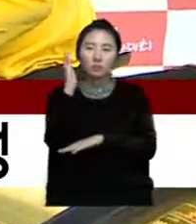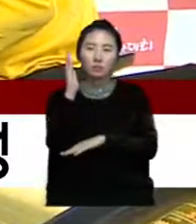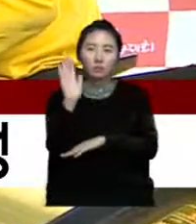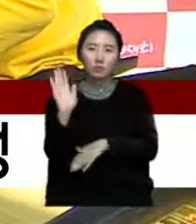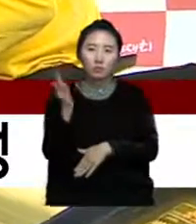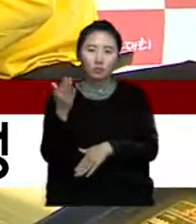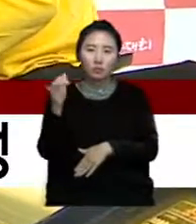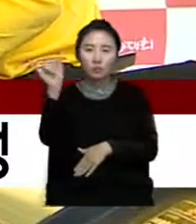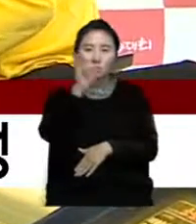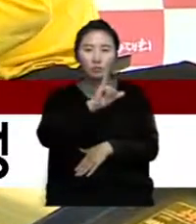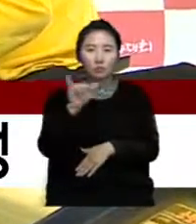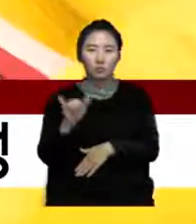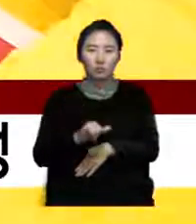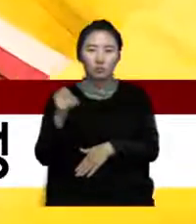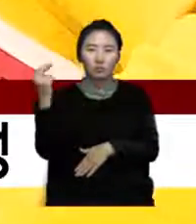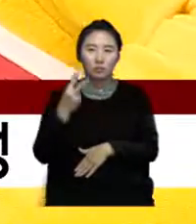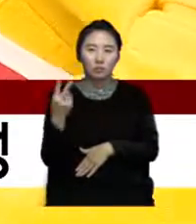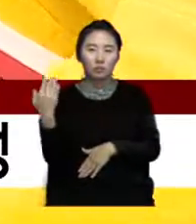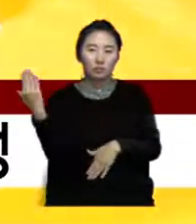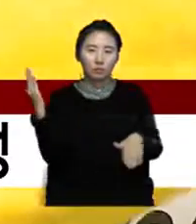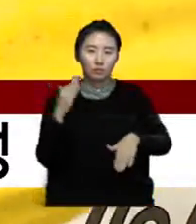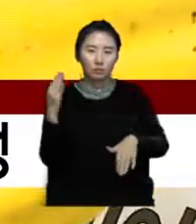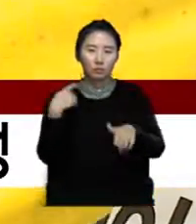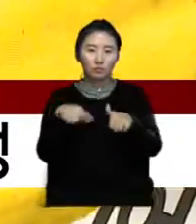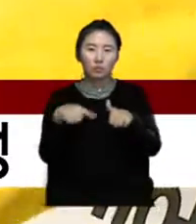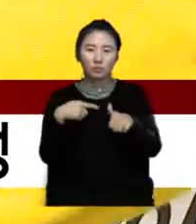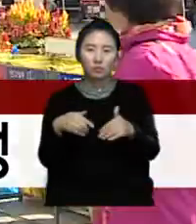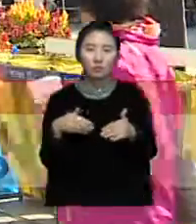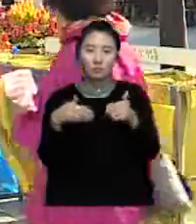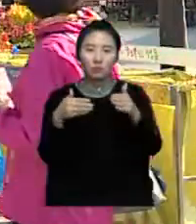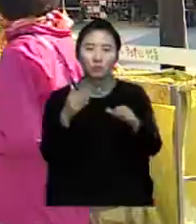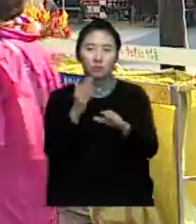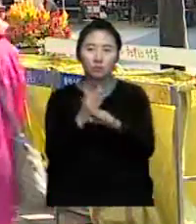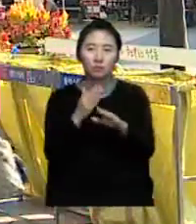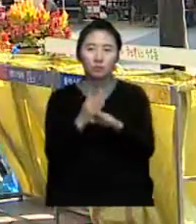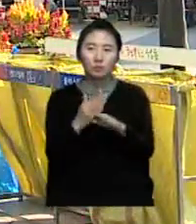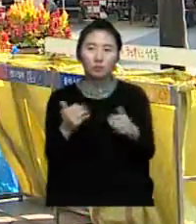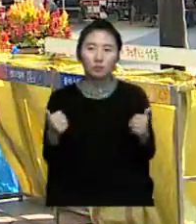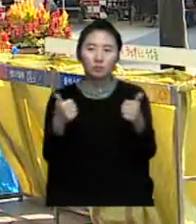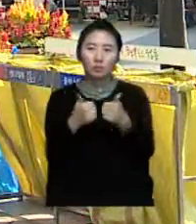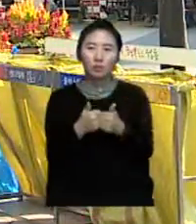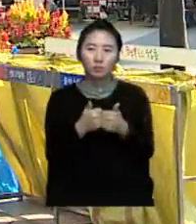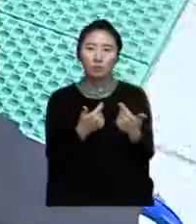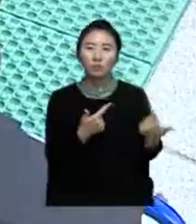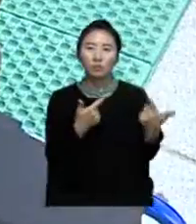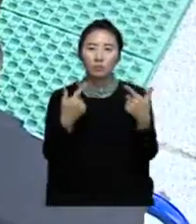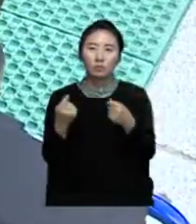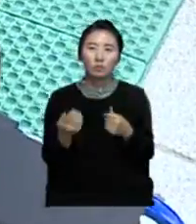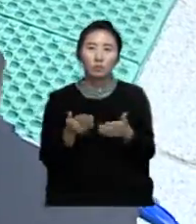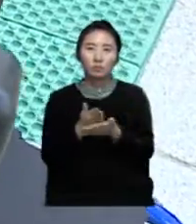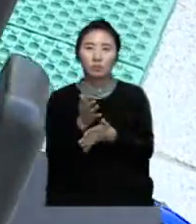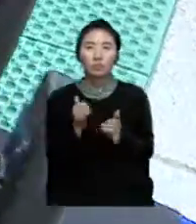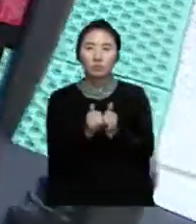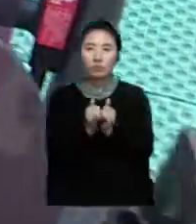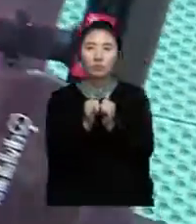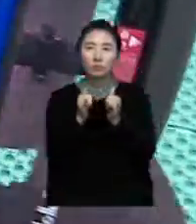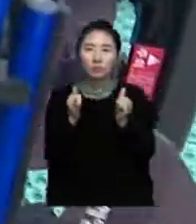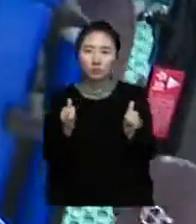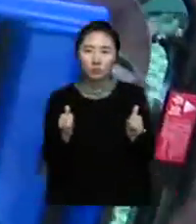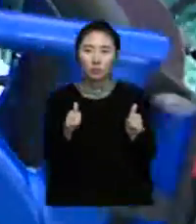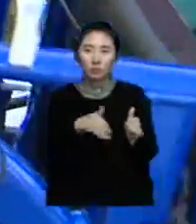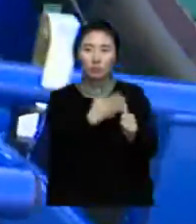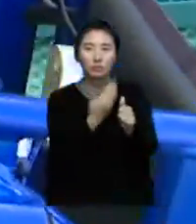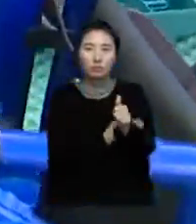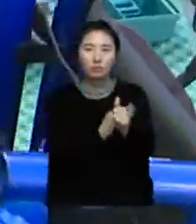돼 전국에서 또 다른 교육생을 가르치고 있습니다. 대회는 이렇게 양성된 전문가들이 자신의